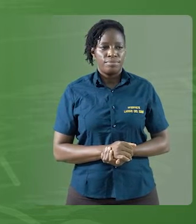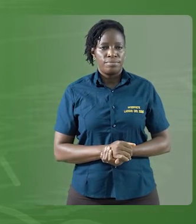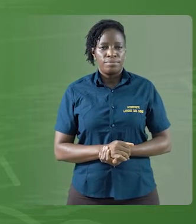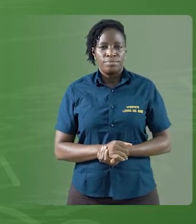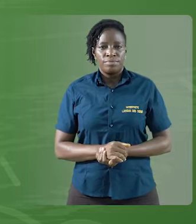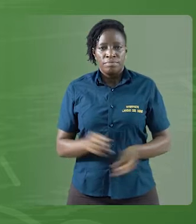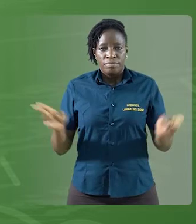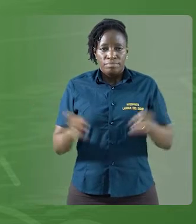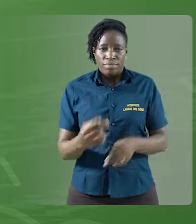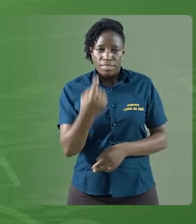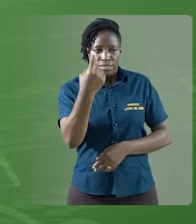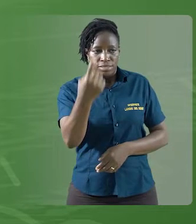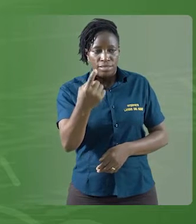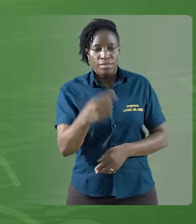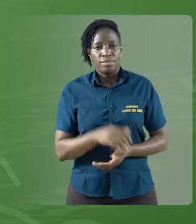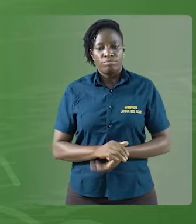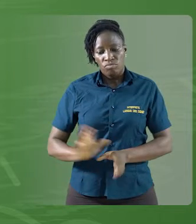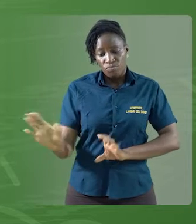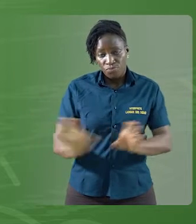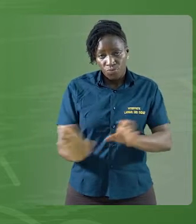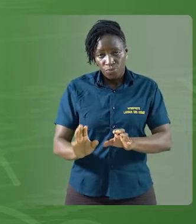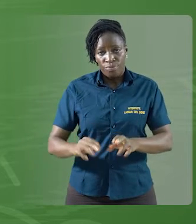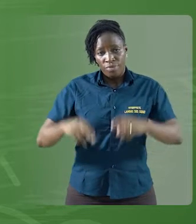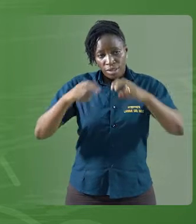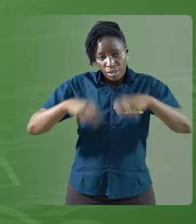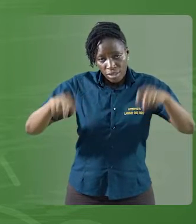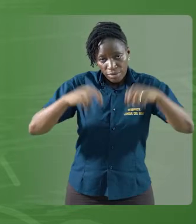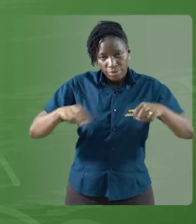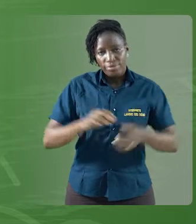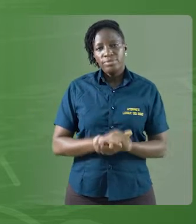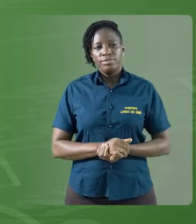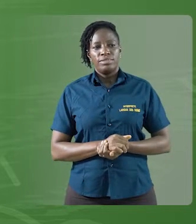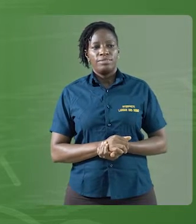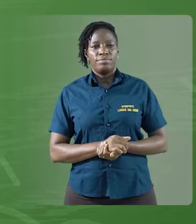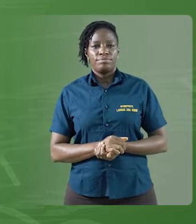En petit 1, nous allons exploiter une enquête.